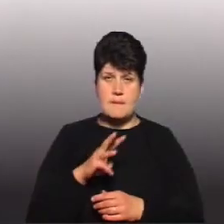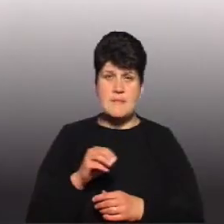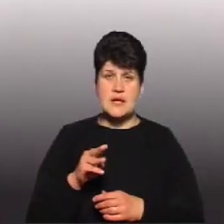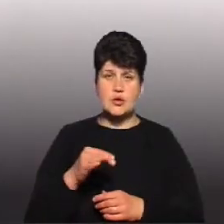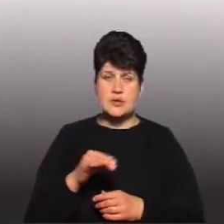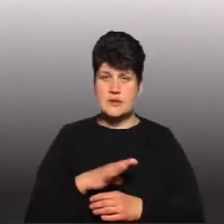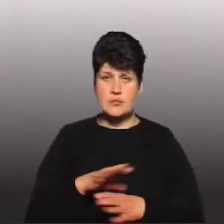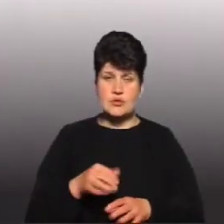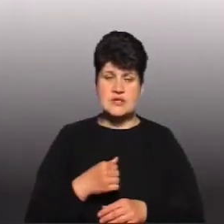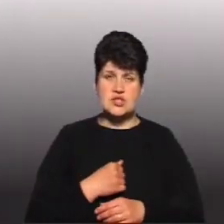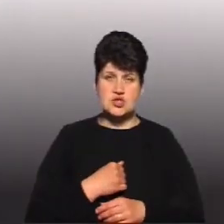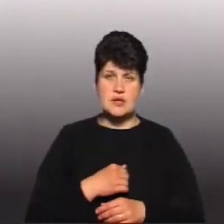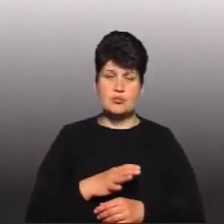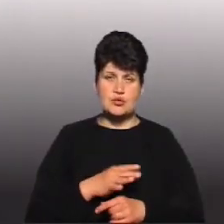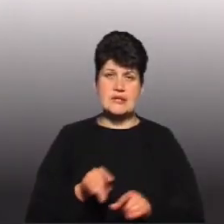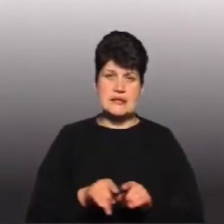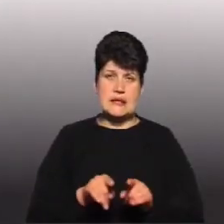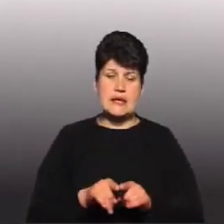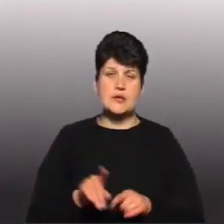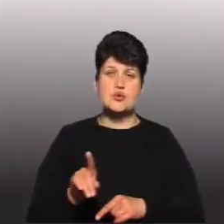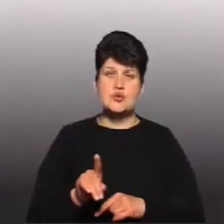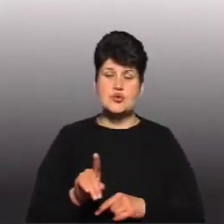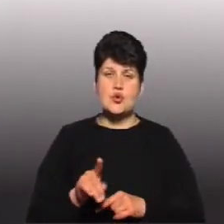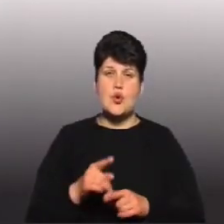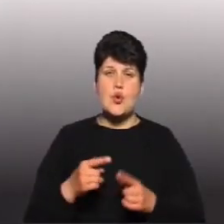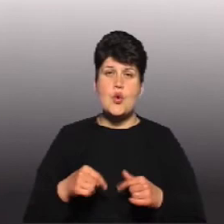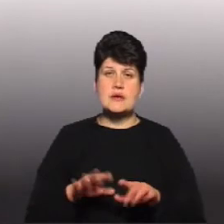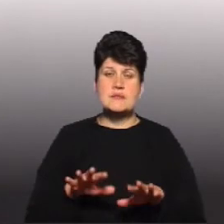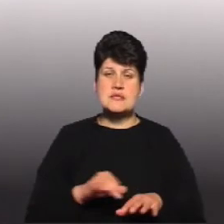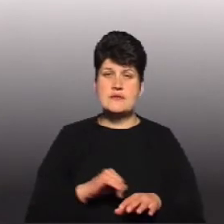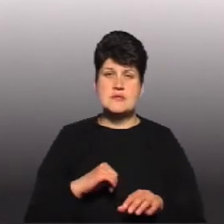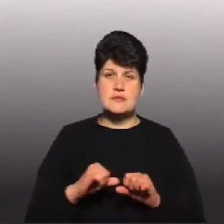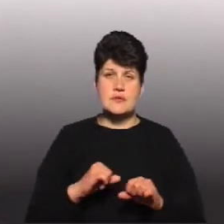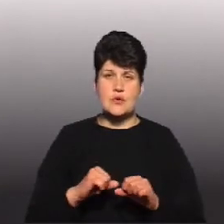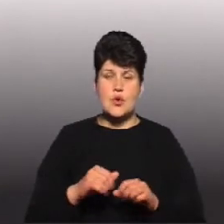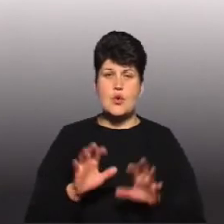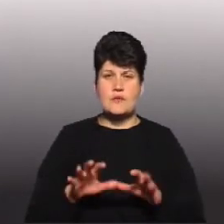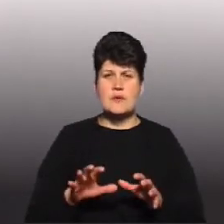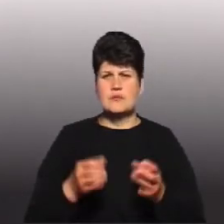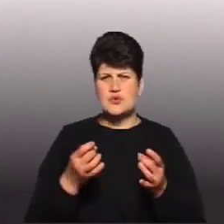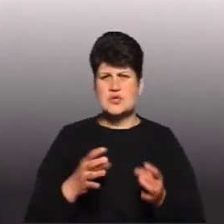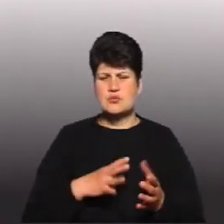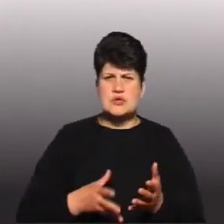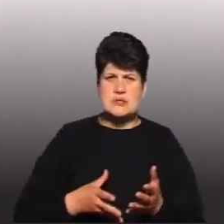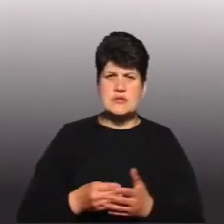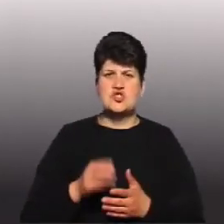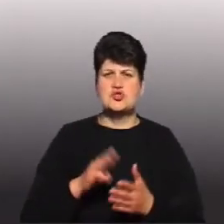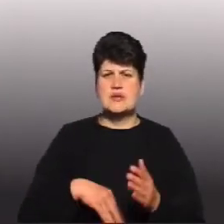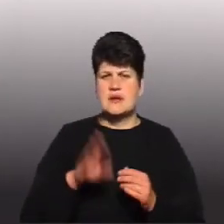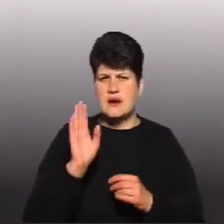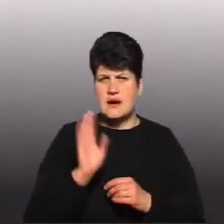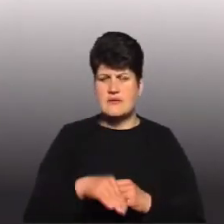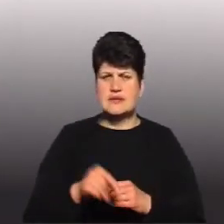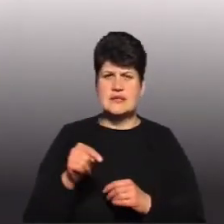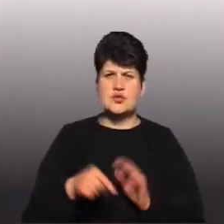була така тенденція, що орган місцевого самоврядування голові простіше було справді заплатити штраф, і нехай це навіть було 1700 гривень,